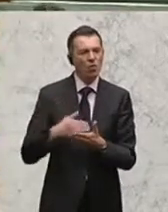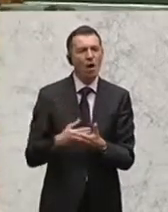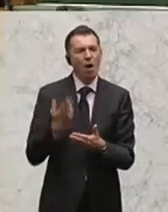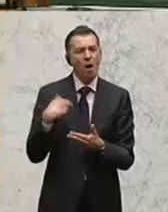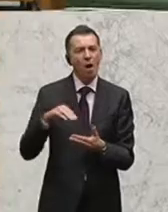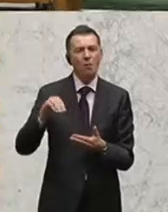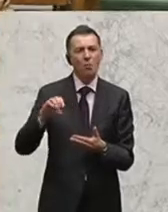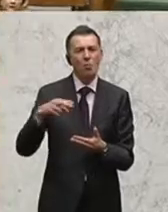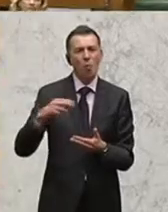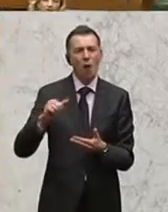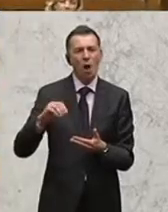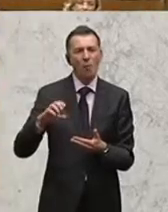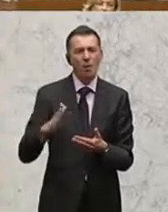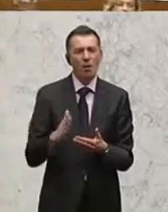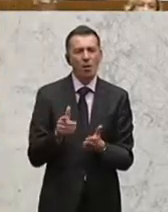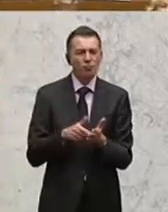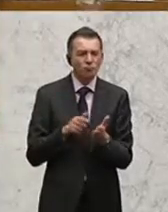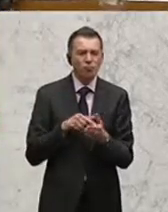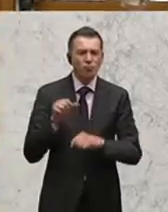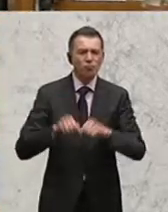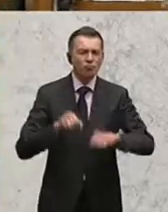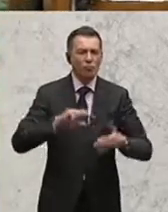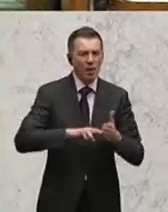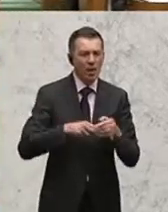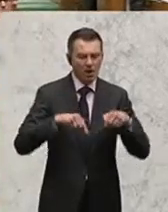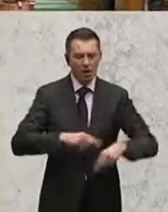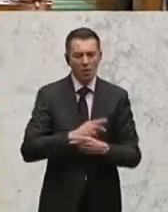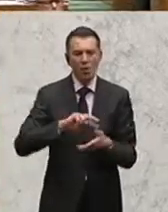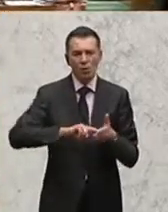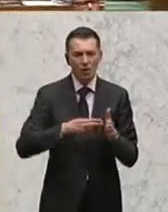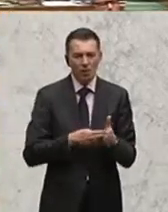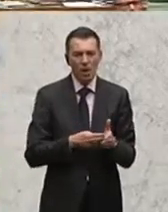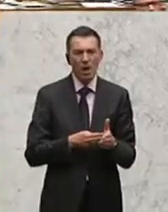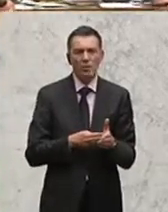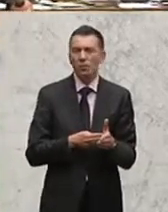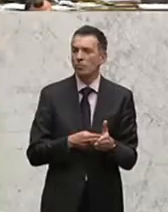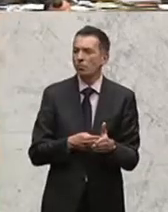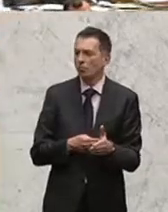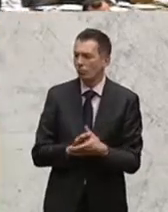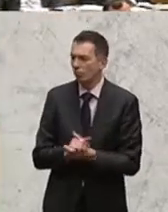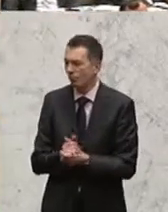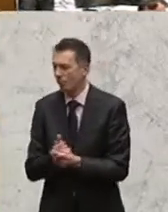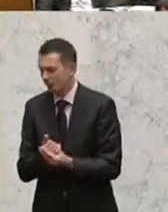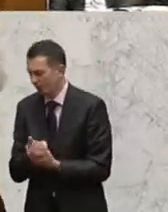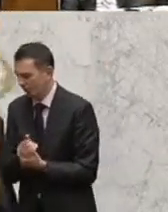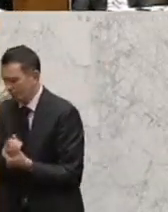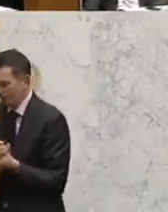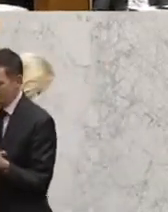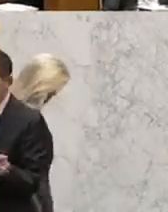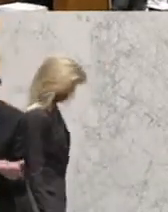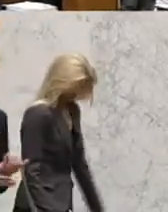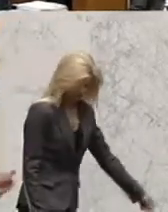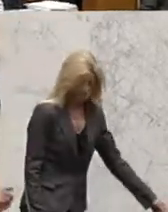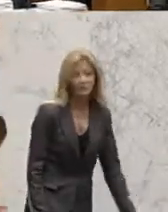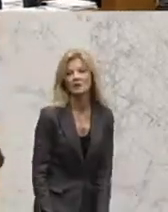Mohamed gegeben, der ja mehrere Attentatspläne in Österreich geplant gehabt hat, konkreter Art, damals im Vorfeld auch der